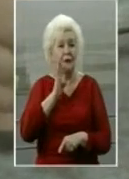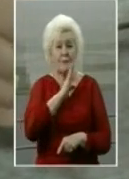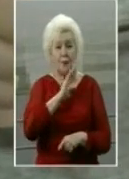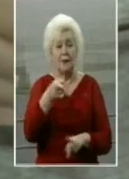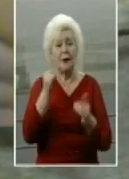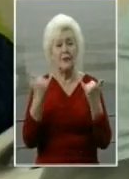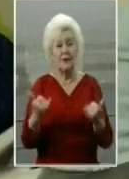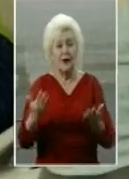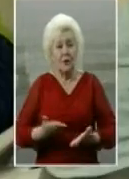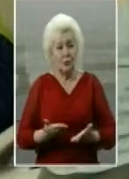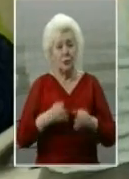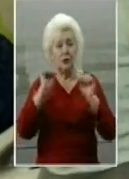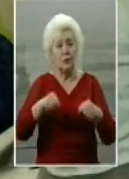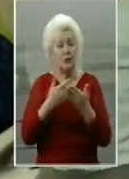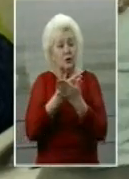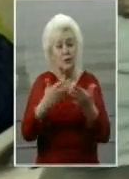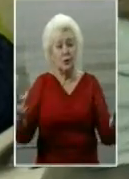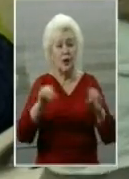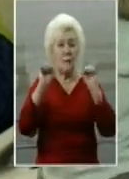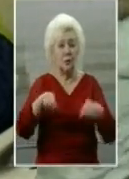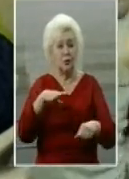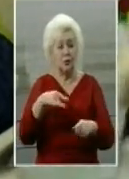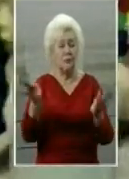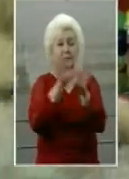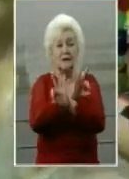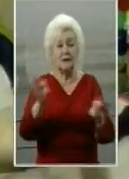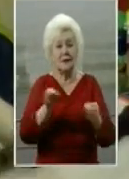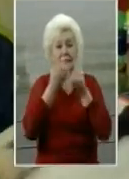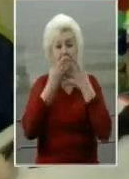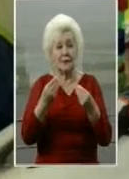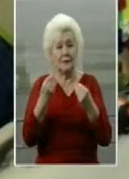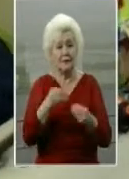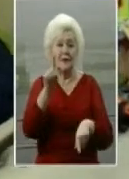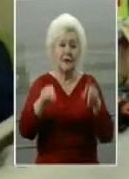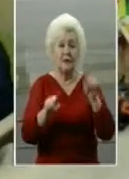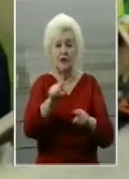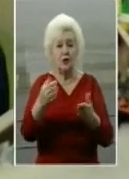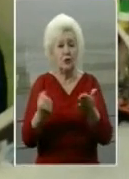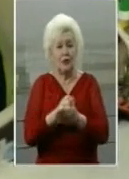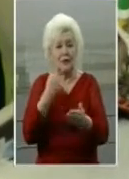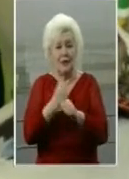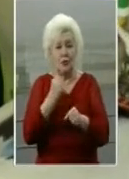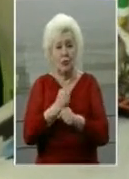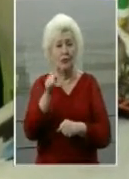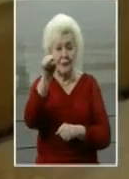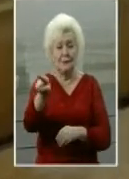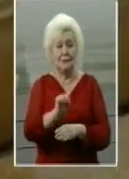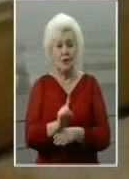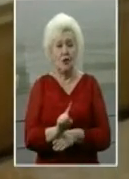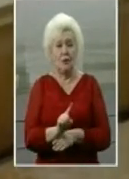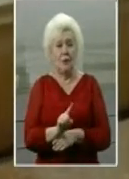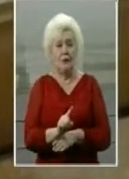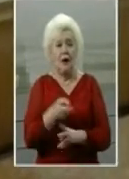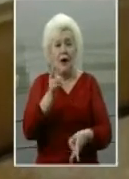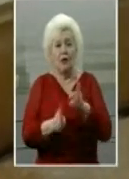в реальному житті може бути по-різному. Може бути все ідеально і гарно, а може десь щось недоробити. І це нормально.